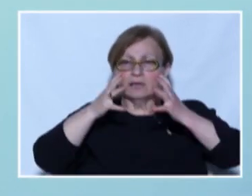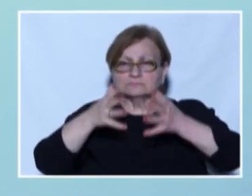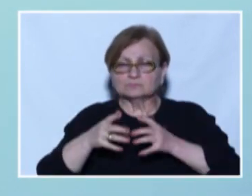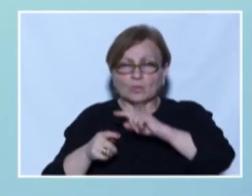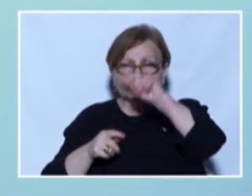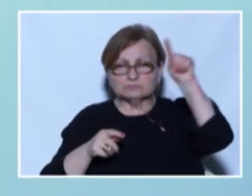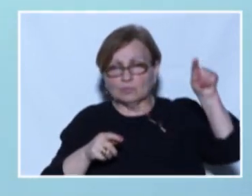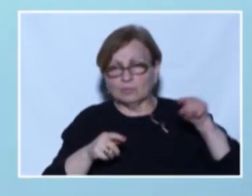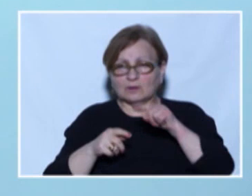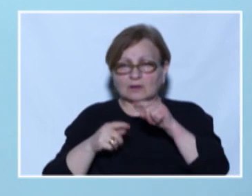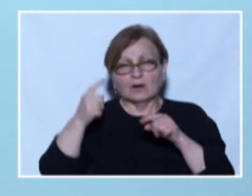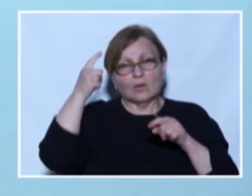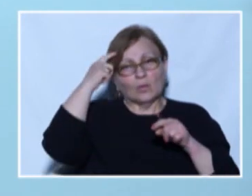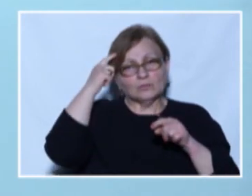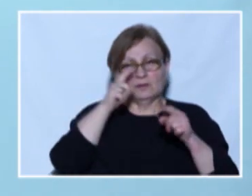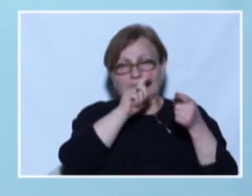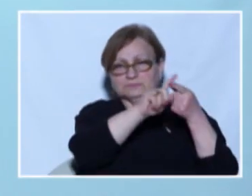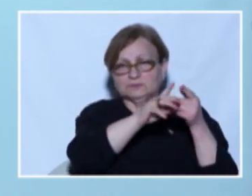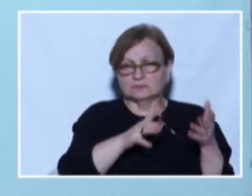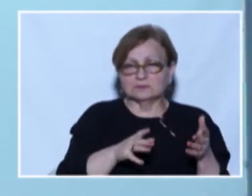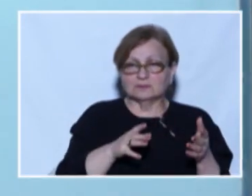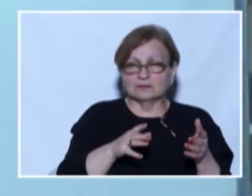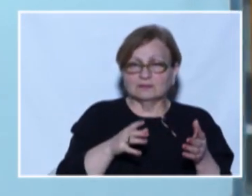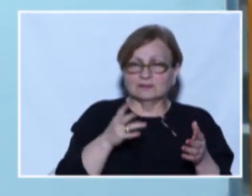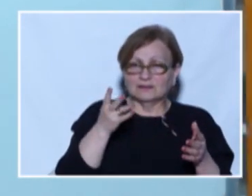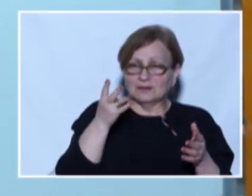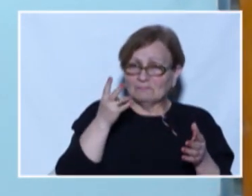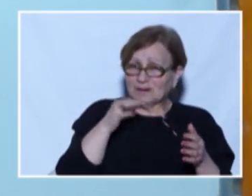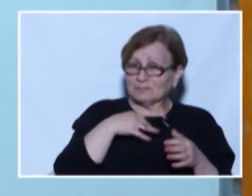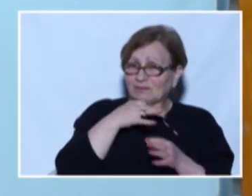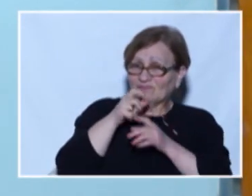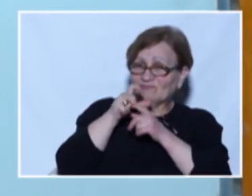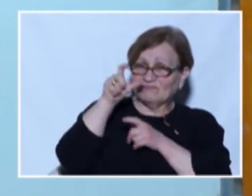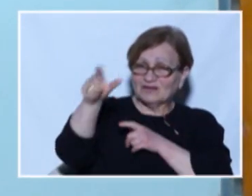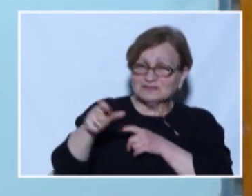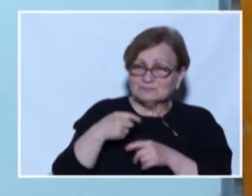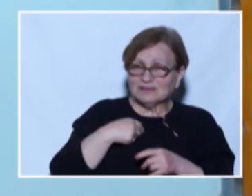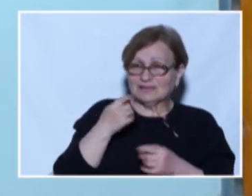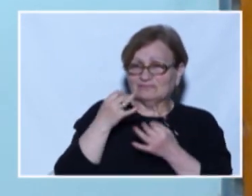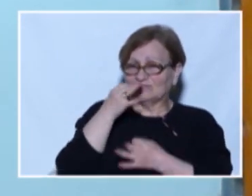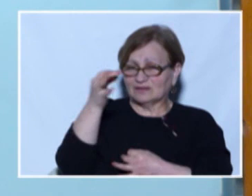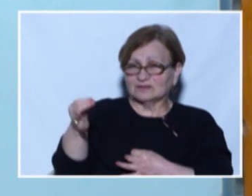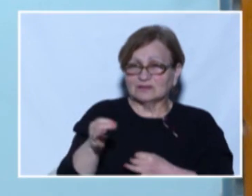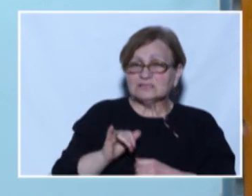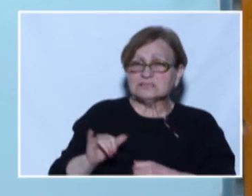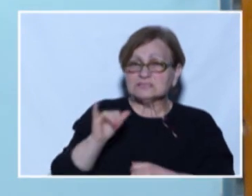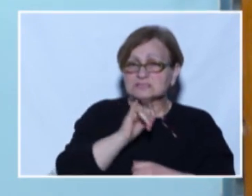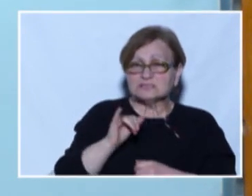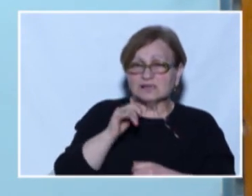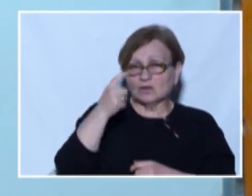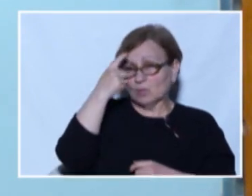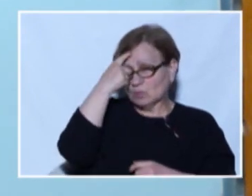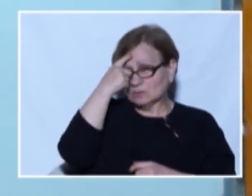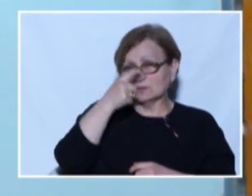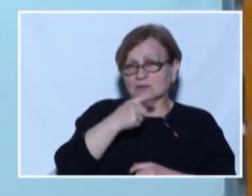გონებისა. სად გაგონილა მერე ბატონო ვაჟა, შეიძლება მოკრძალებით შევკადროთ მას, რომ გონება და